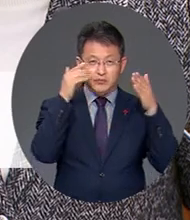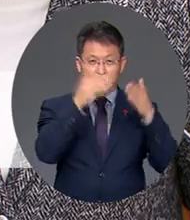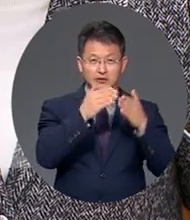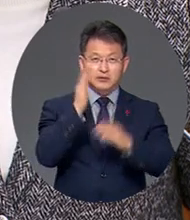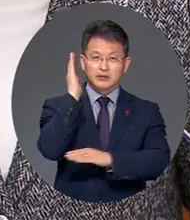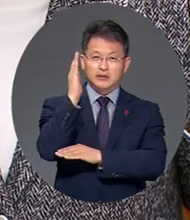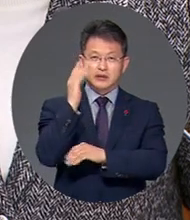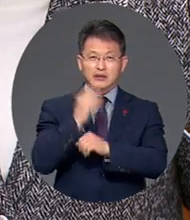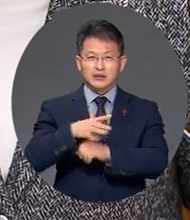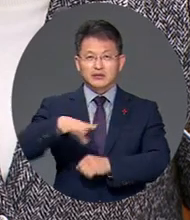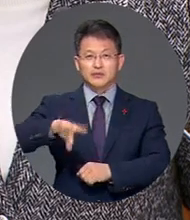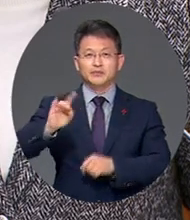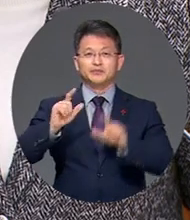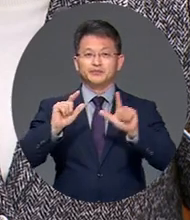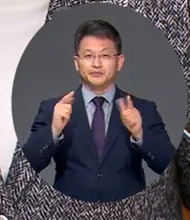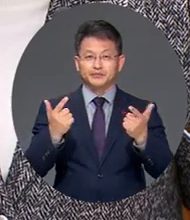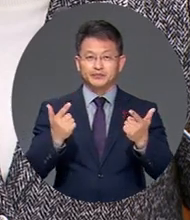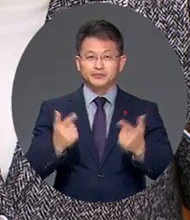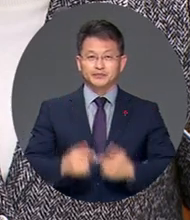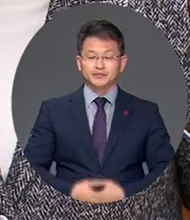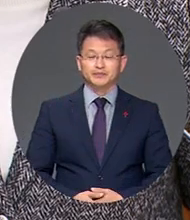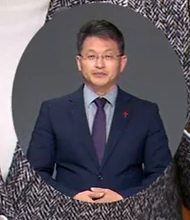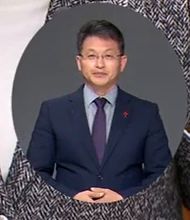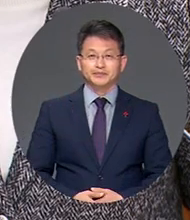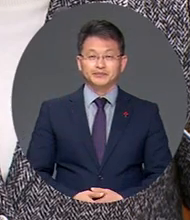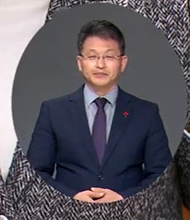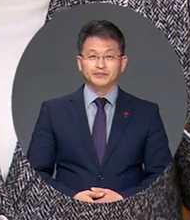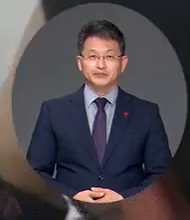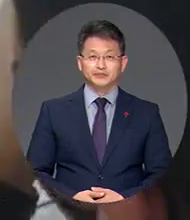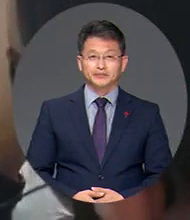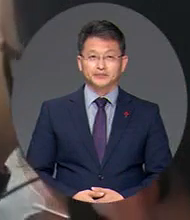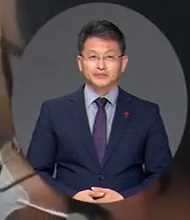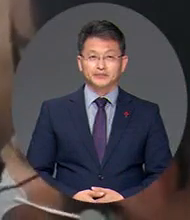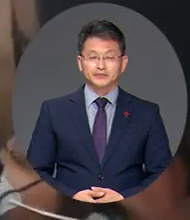이번이 처음이 아닙니다 장영 기자입니다